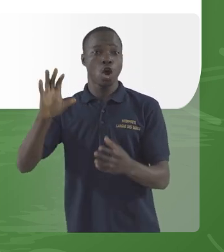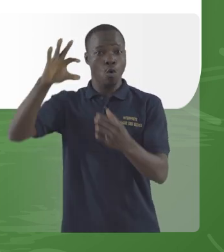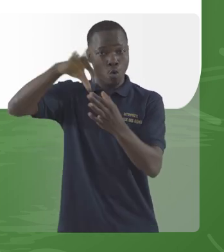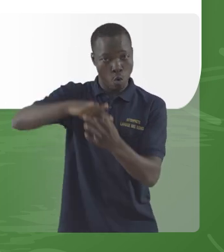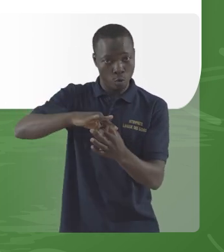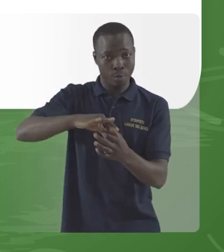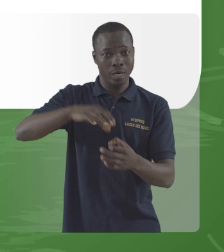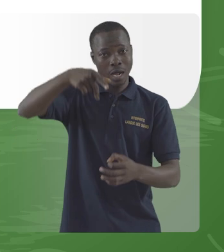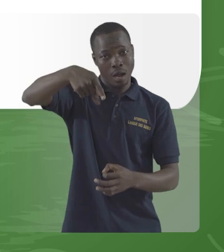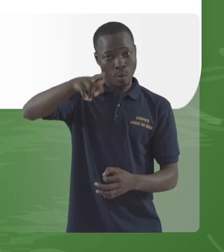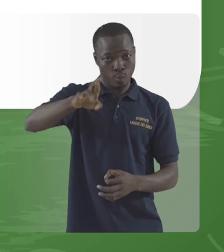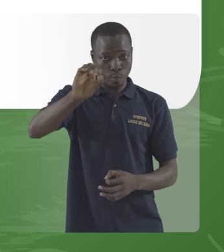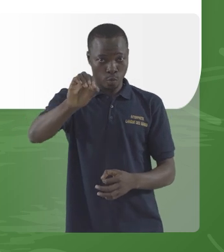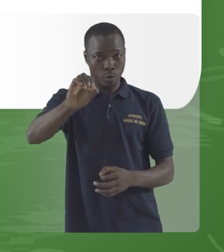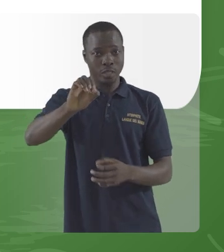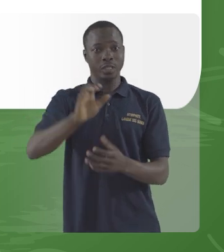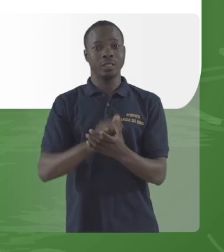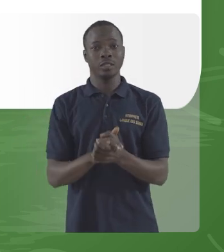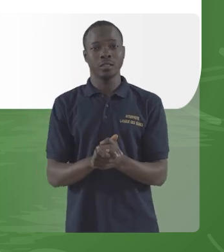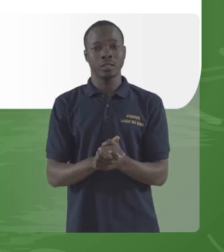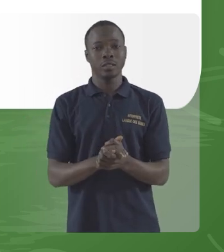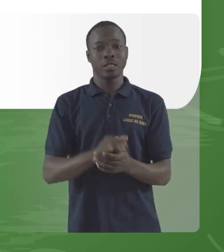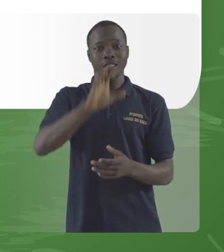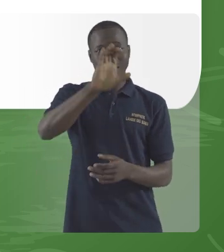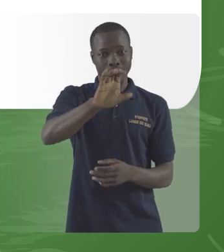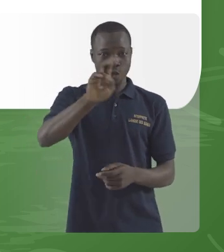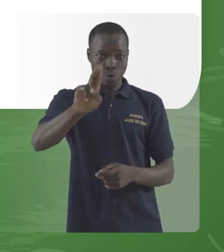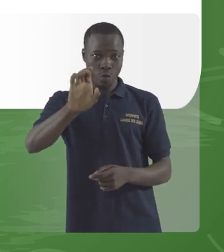CCC code pour la proline.